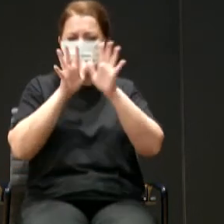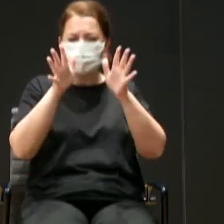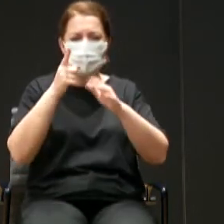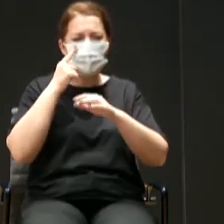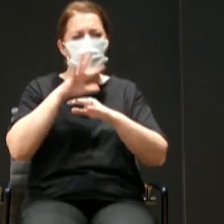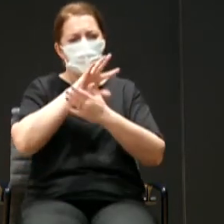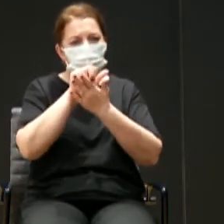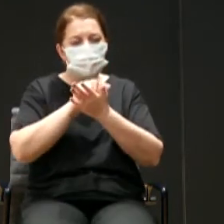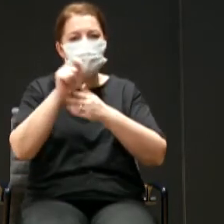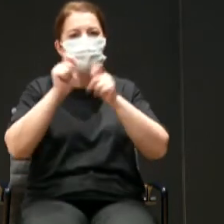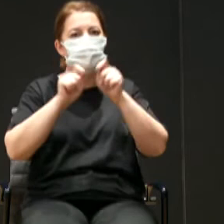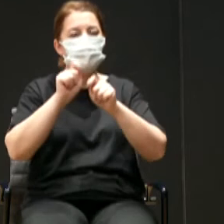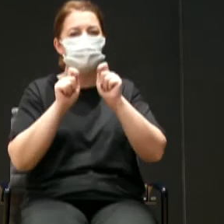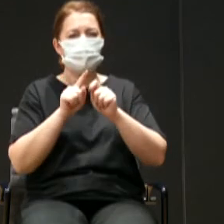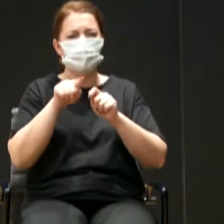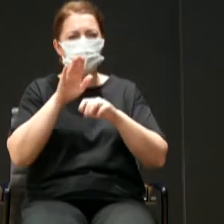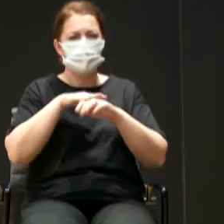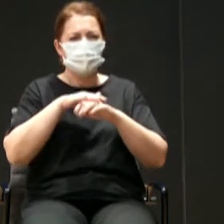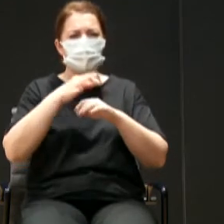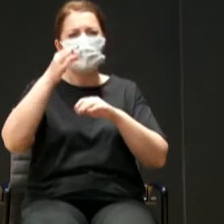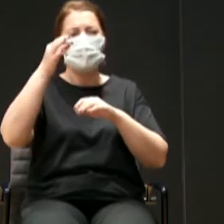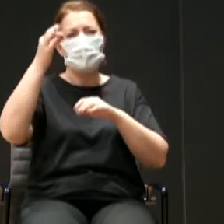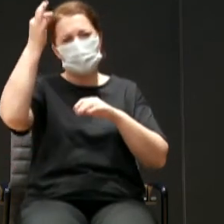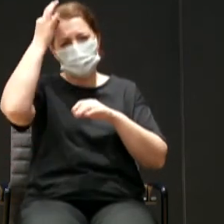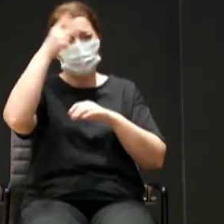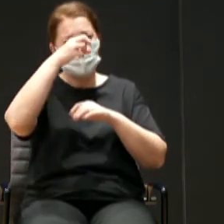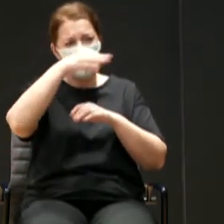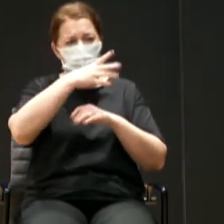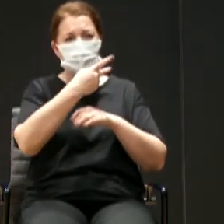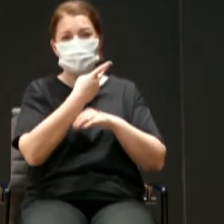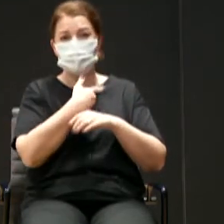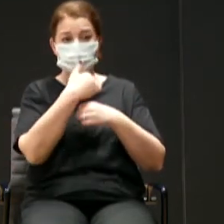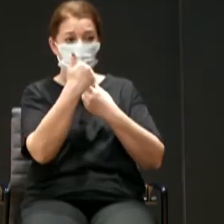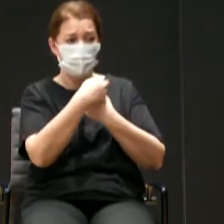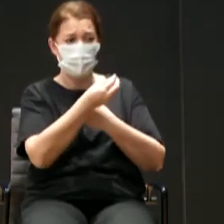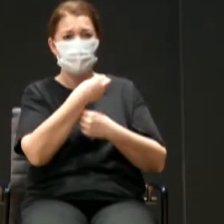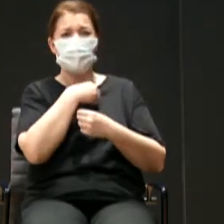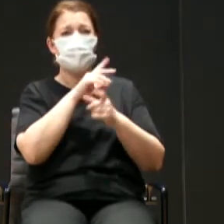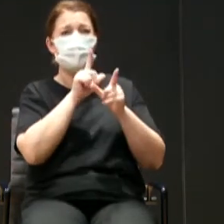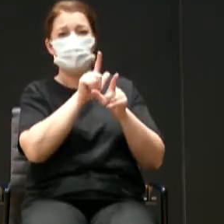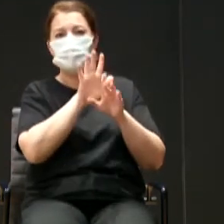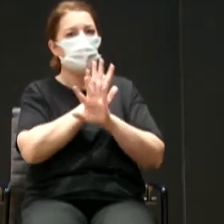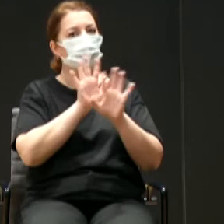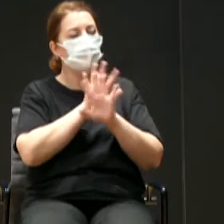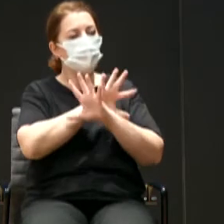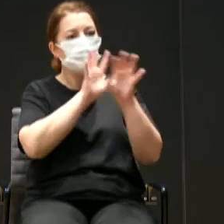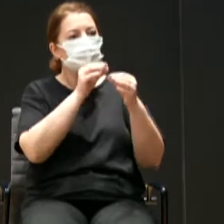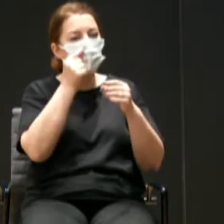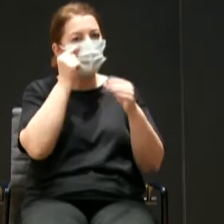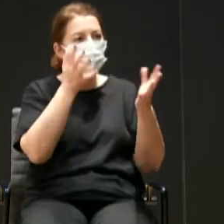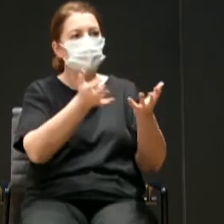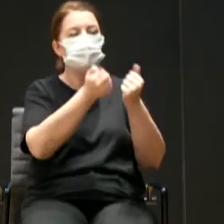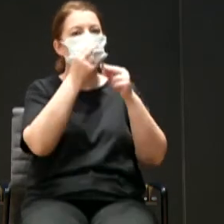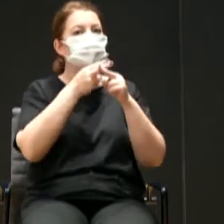etmiş. Ve bunu yaparken de Bağcılar AK Parti bize oy vermedi falan filan değil. Nerede aciliyet varsa oradan